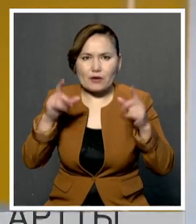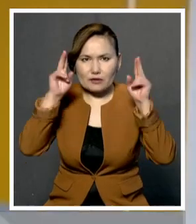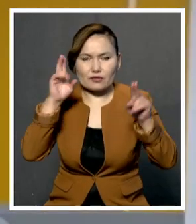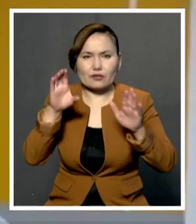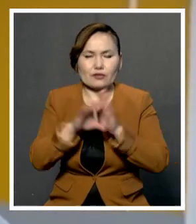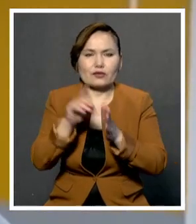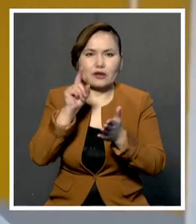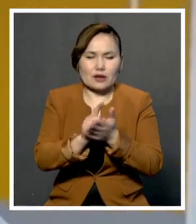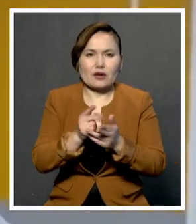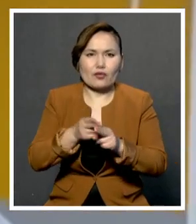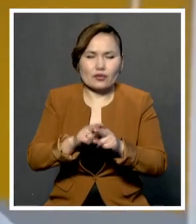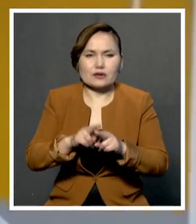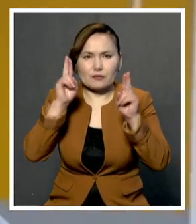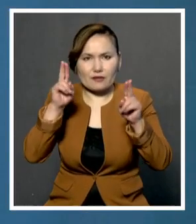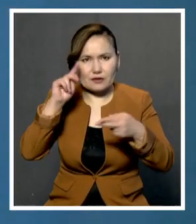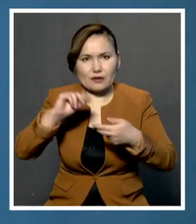Міне, осы ұшақ нәрсе.